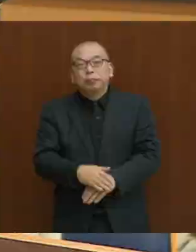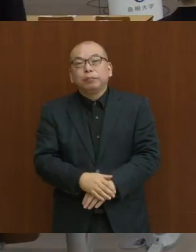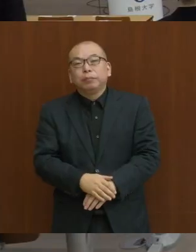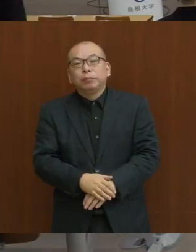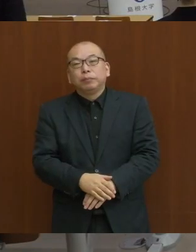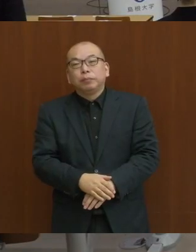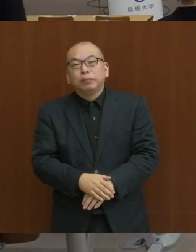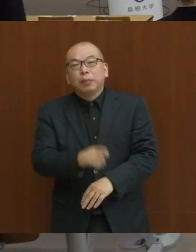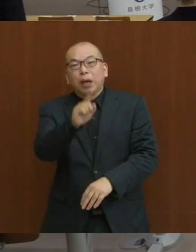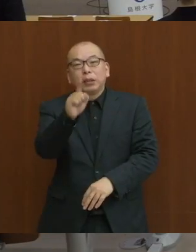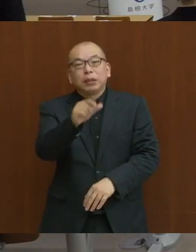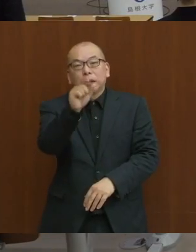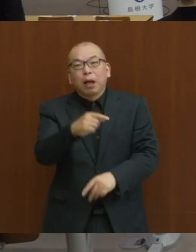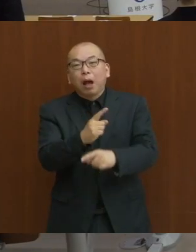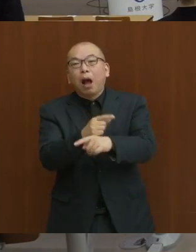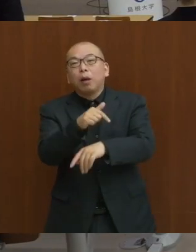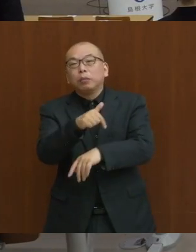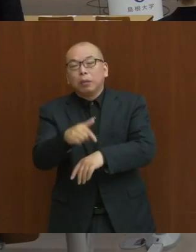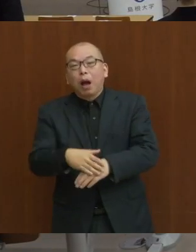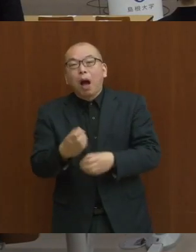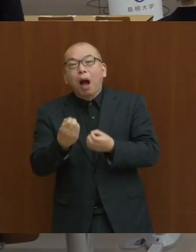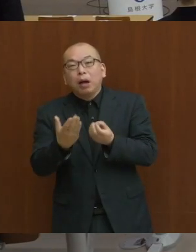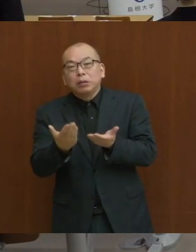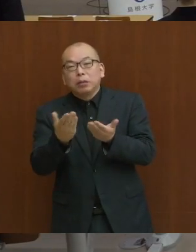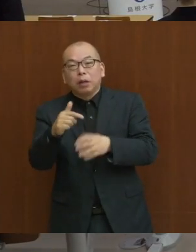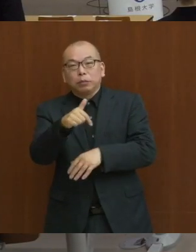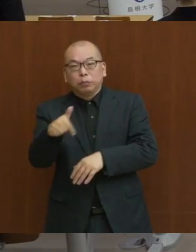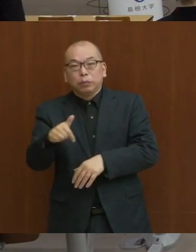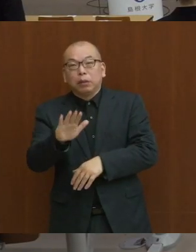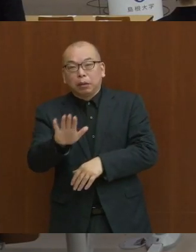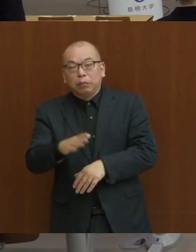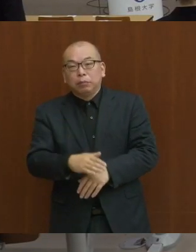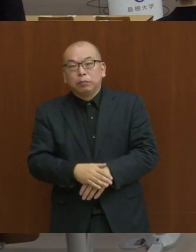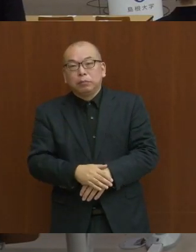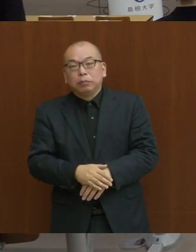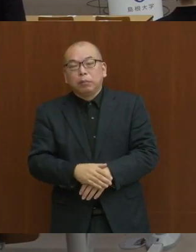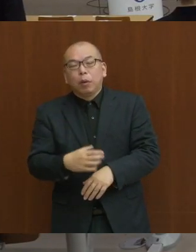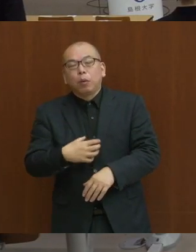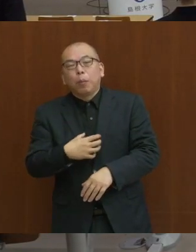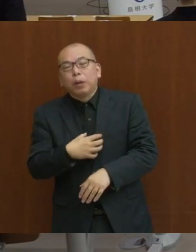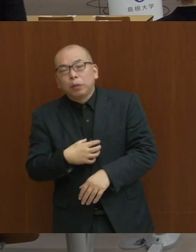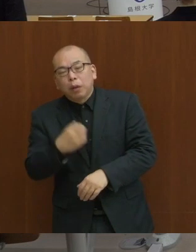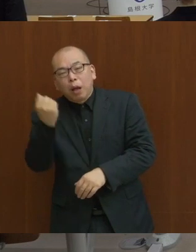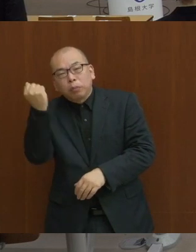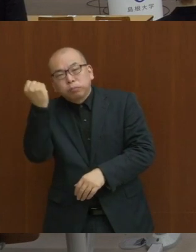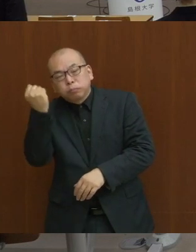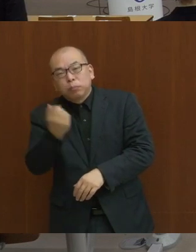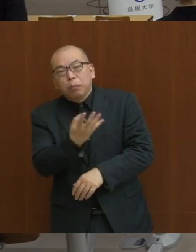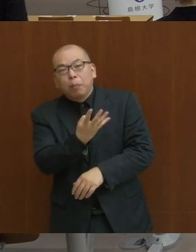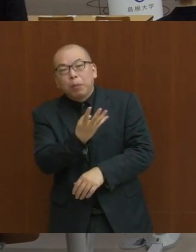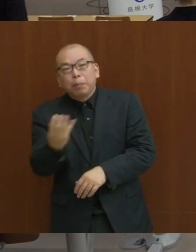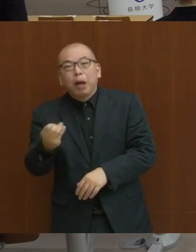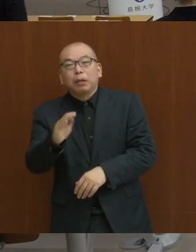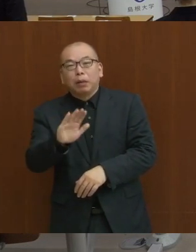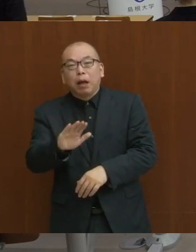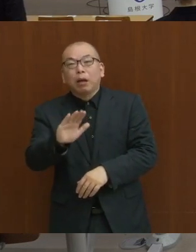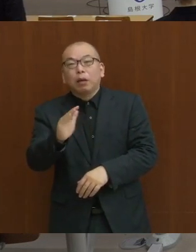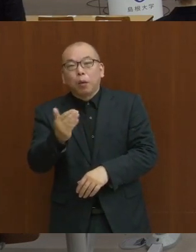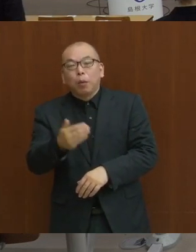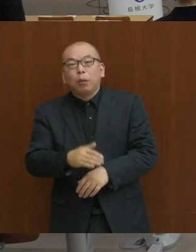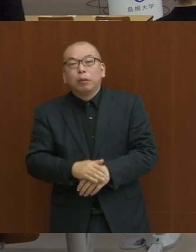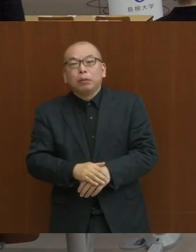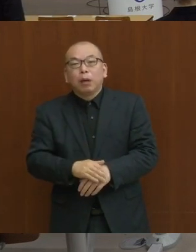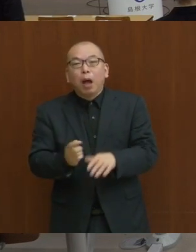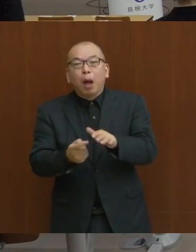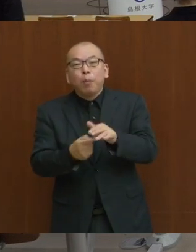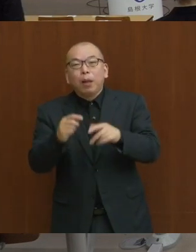また、人間科学部は新設の学部であったため、戸惑いや苦難も多くありましたが、村瀬